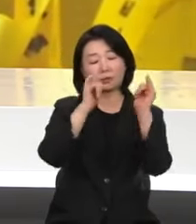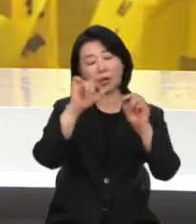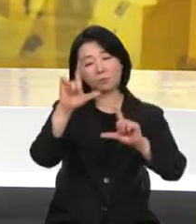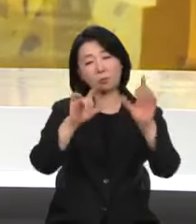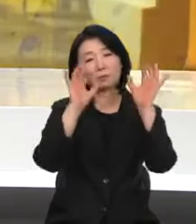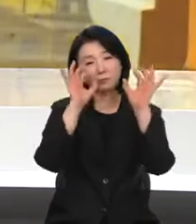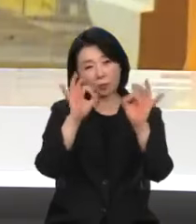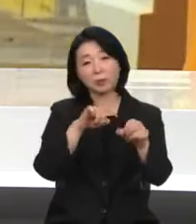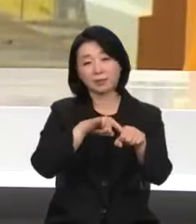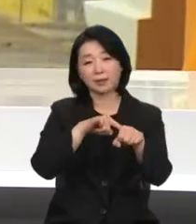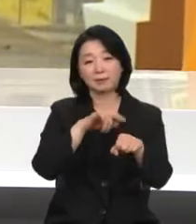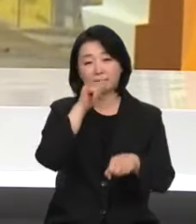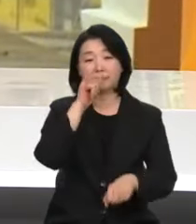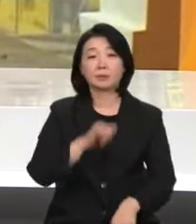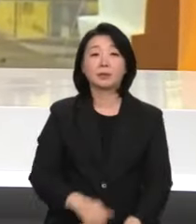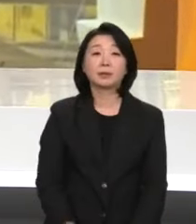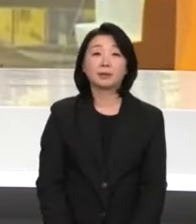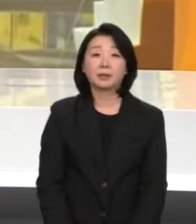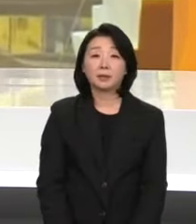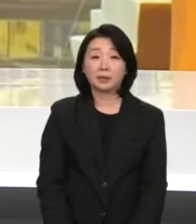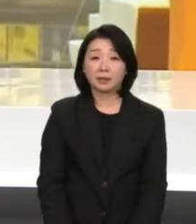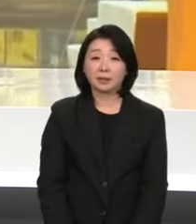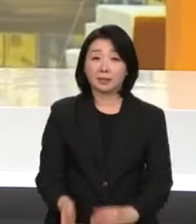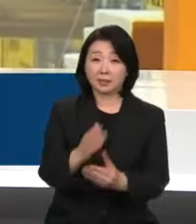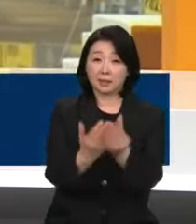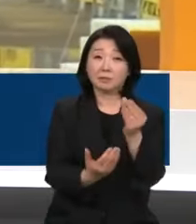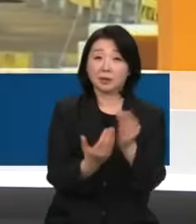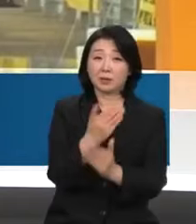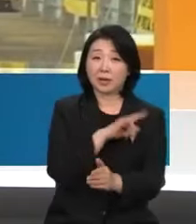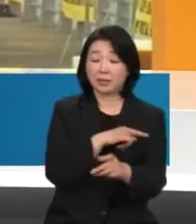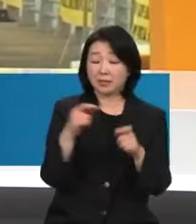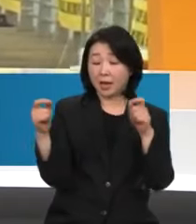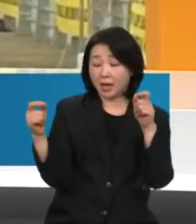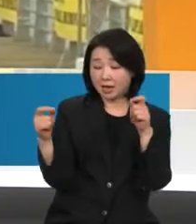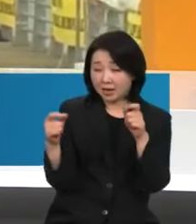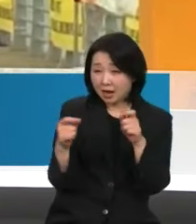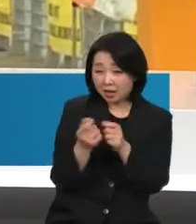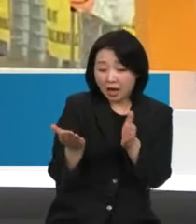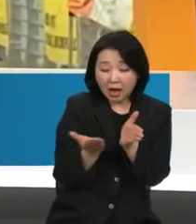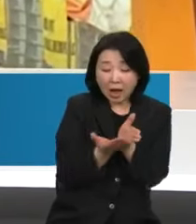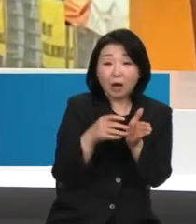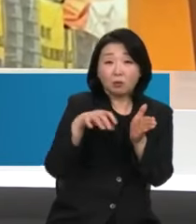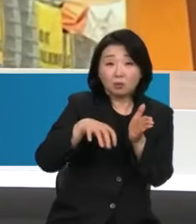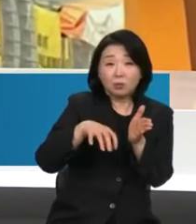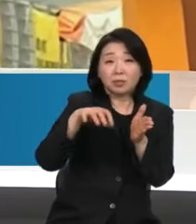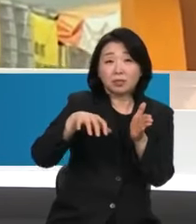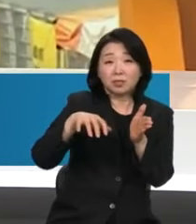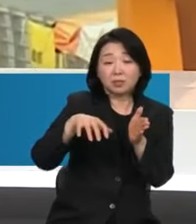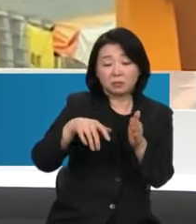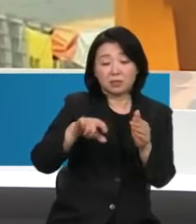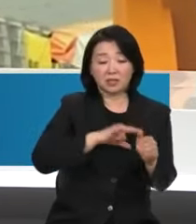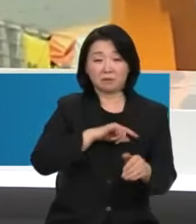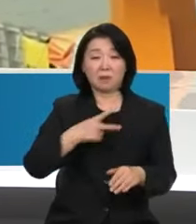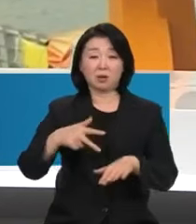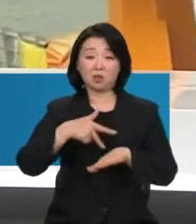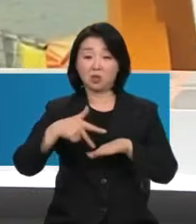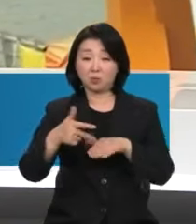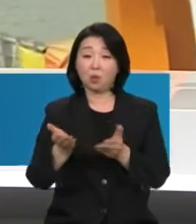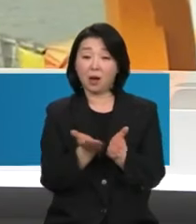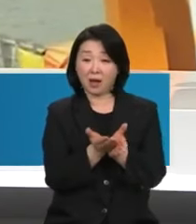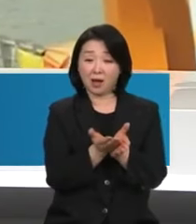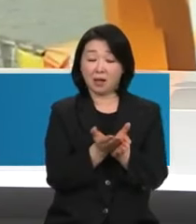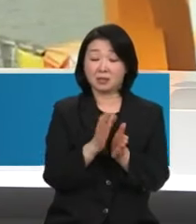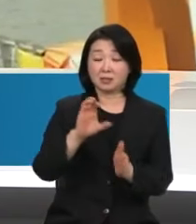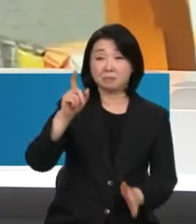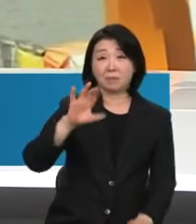조명하는 시간을 마련했습니다. 먼저 참사 현장과 가장 가까운 육지 항구였죠. 지금은 진도항으로 이름이 바뀐